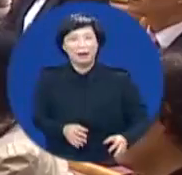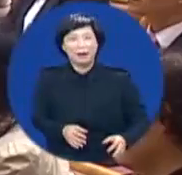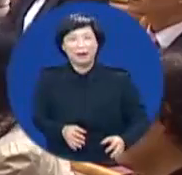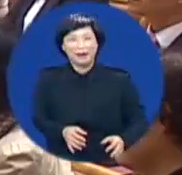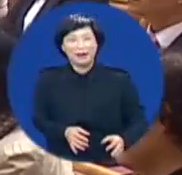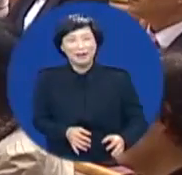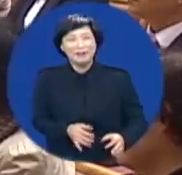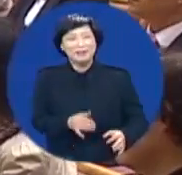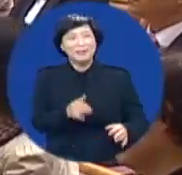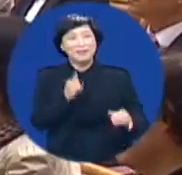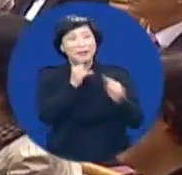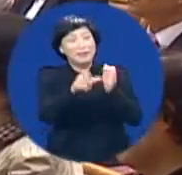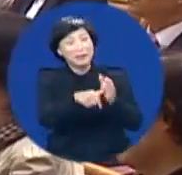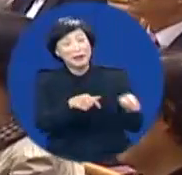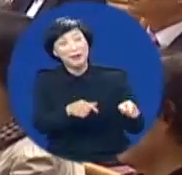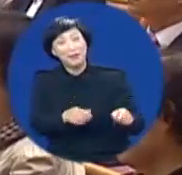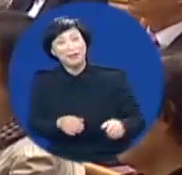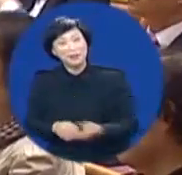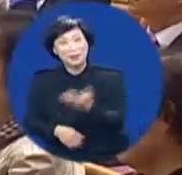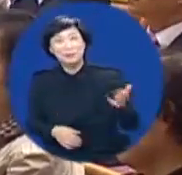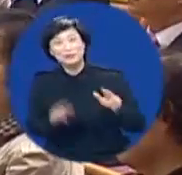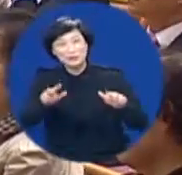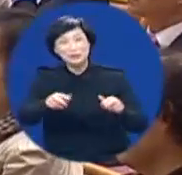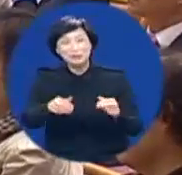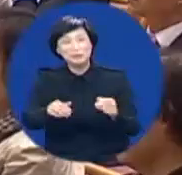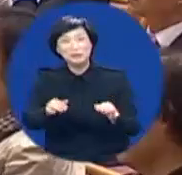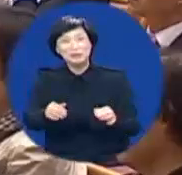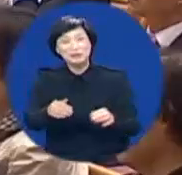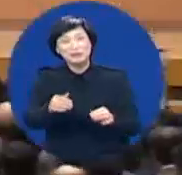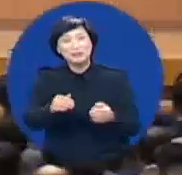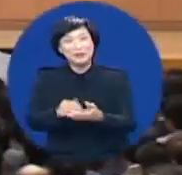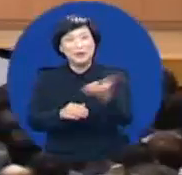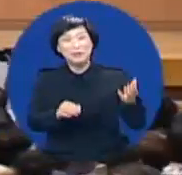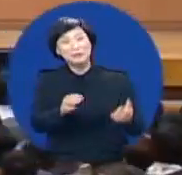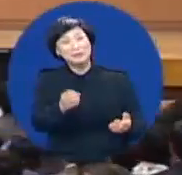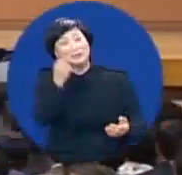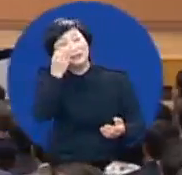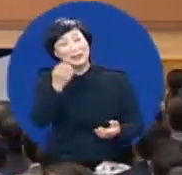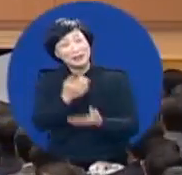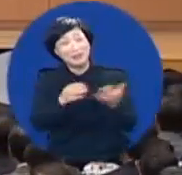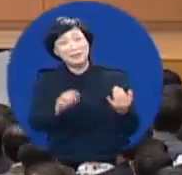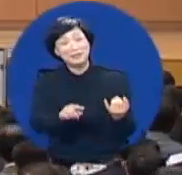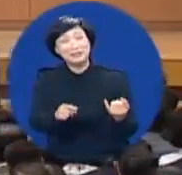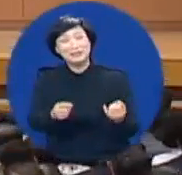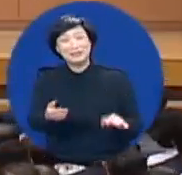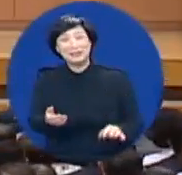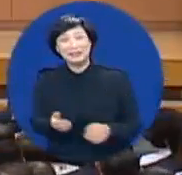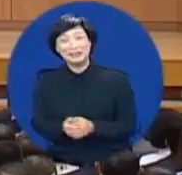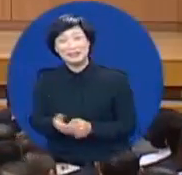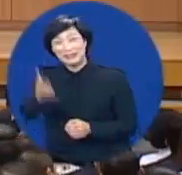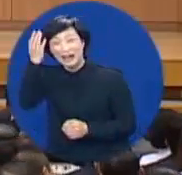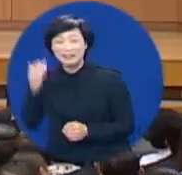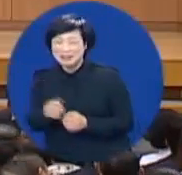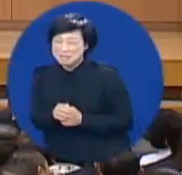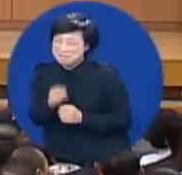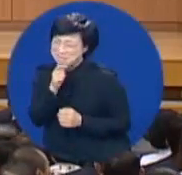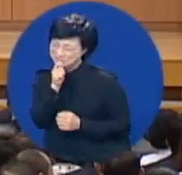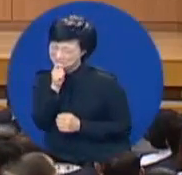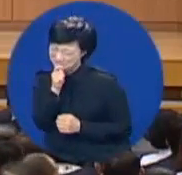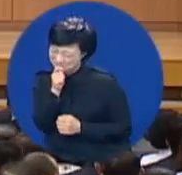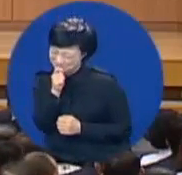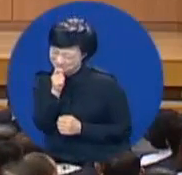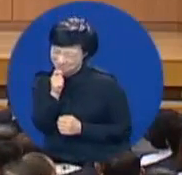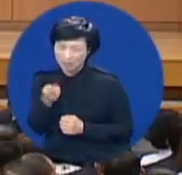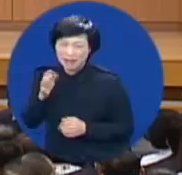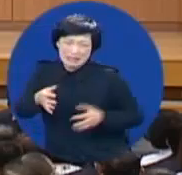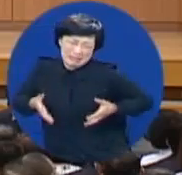아니 지금 애들은 왜 그런지 모르겠어. 아니 그전에는 그거 참 어떻게 그렇게 해요. 지금 그전에는 저희 남편한테도 그렇게